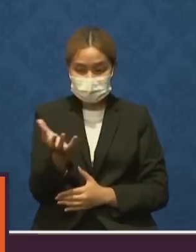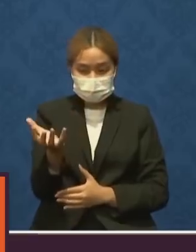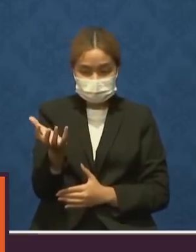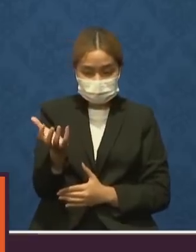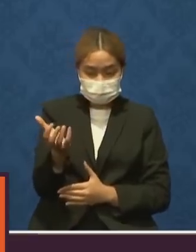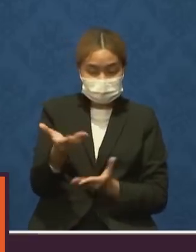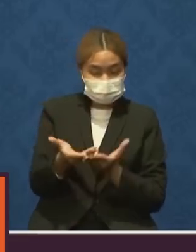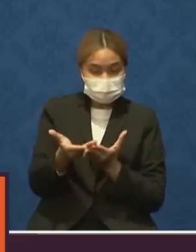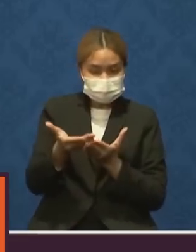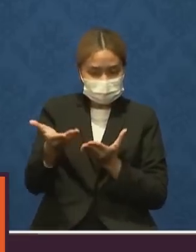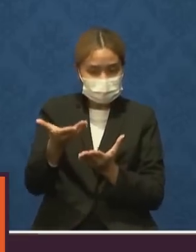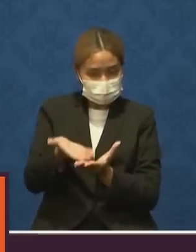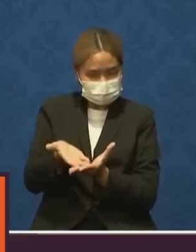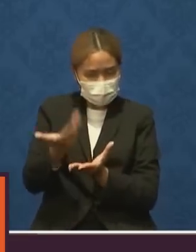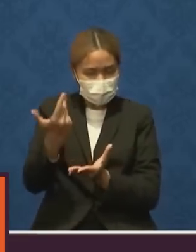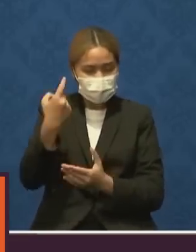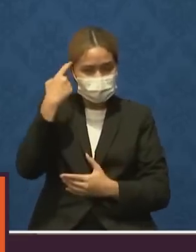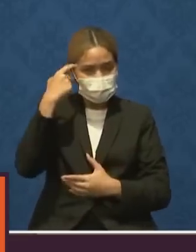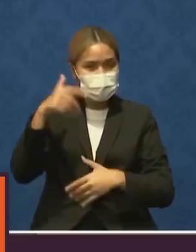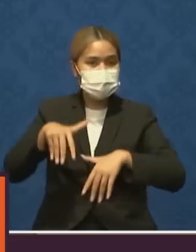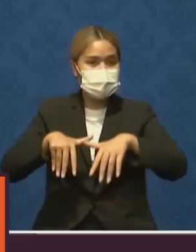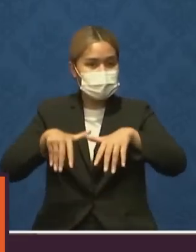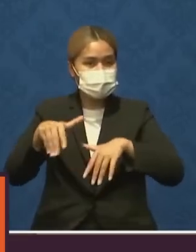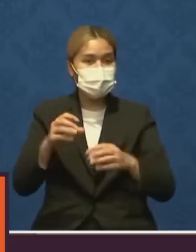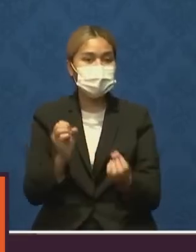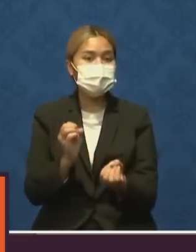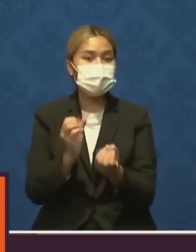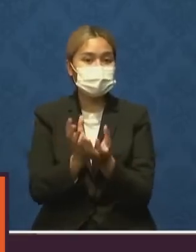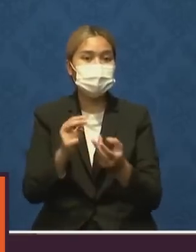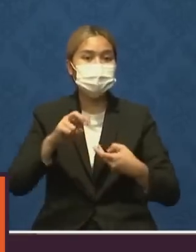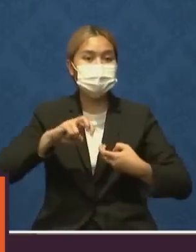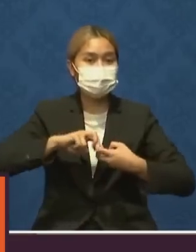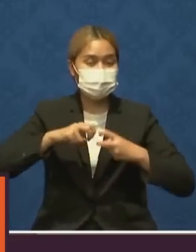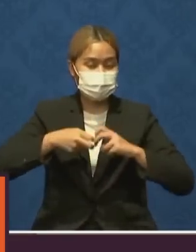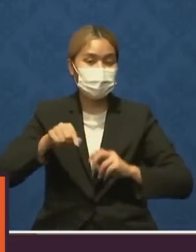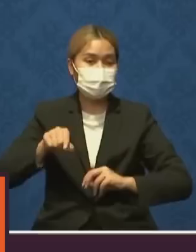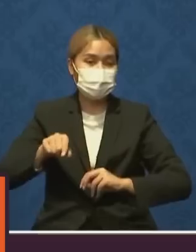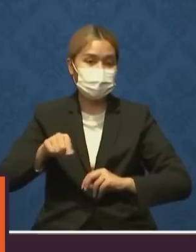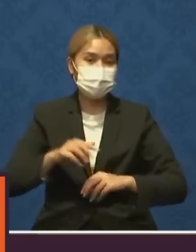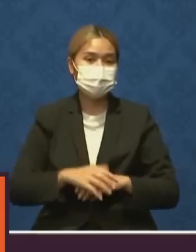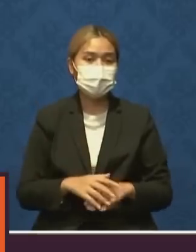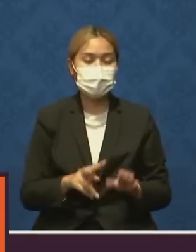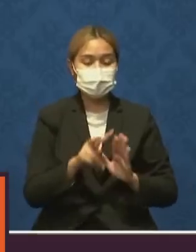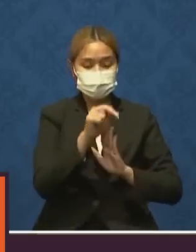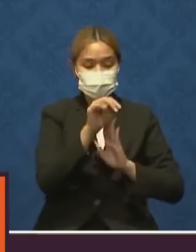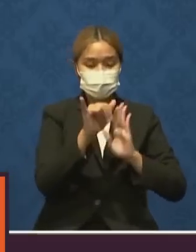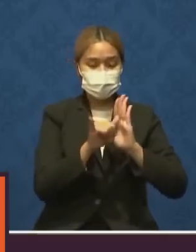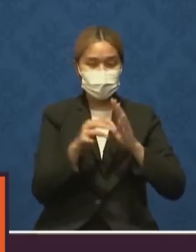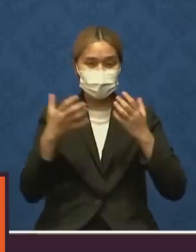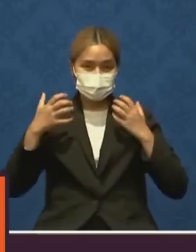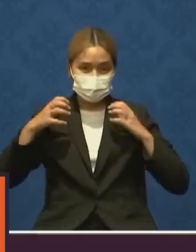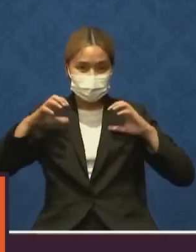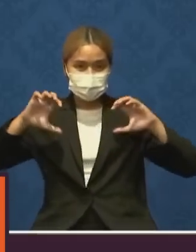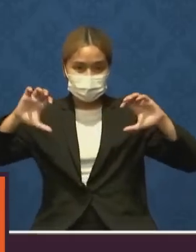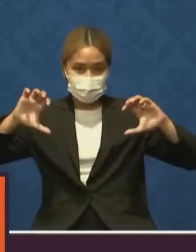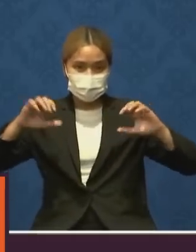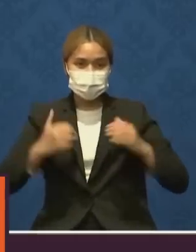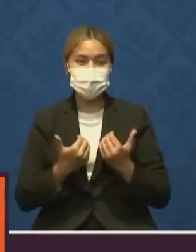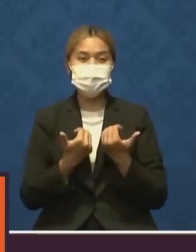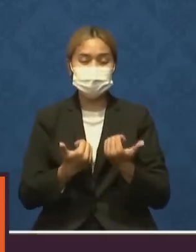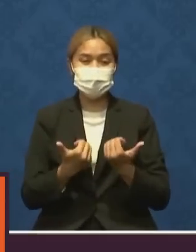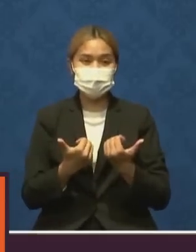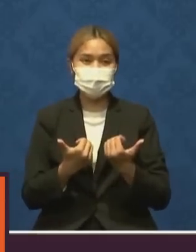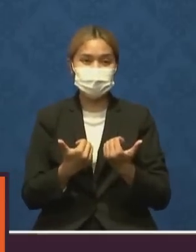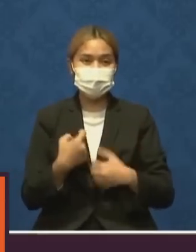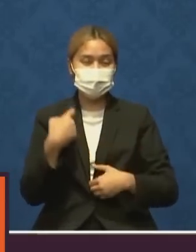ผักมาให้เป็พระประชาชนครับก้อนนี้จะอยู่ในส่นของคาใช้จ่ายในโบายลฐ ครัซึผมไมควเปทำ